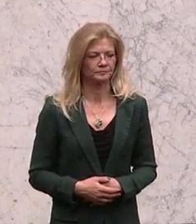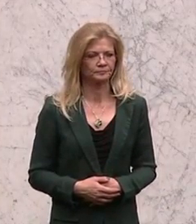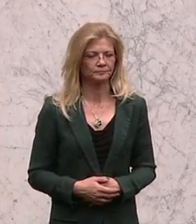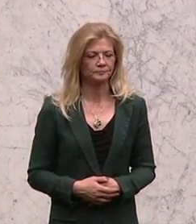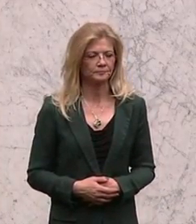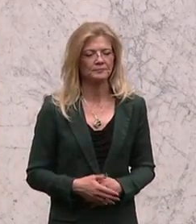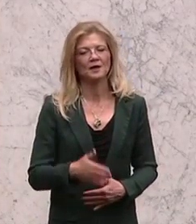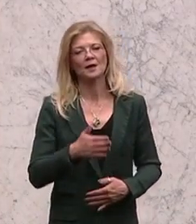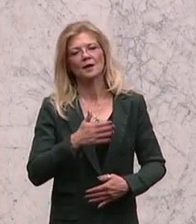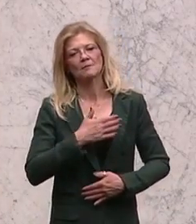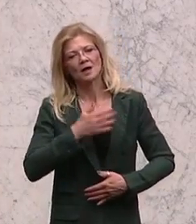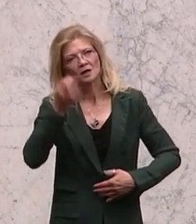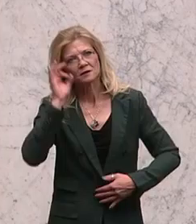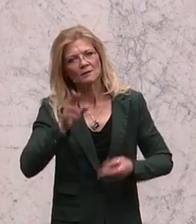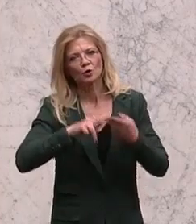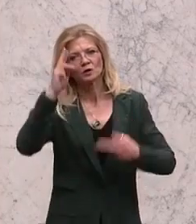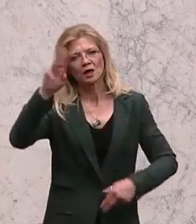Meine Damen und Herren,